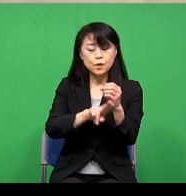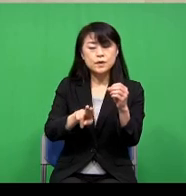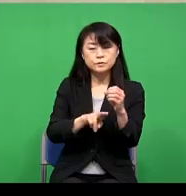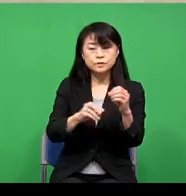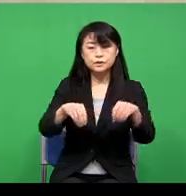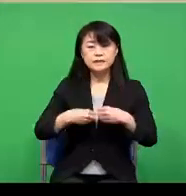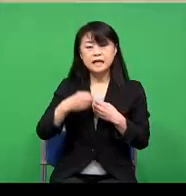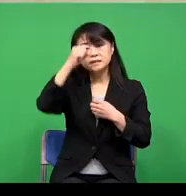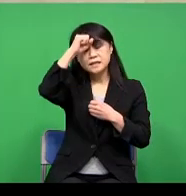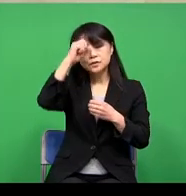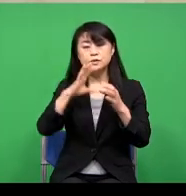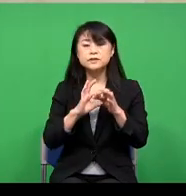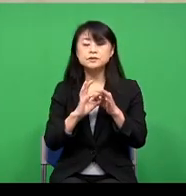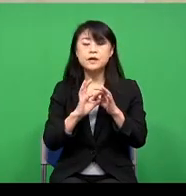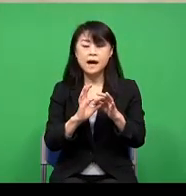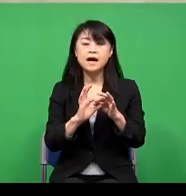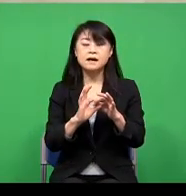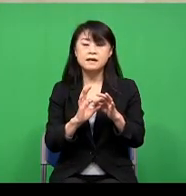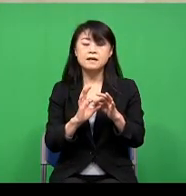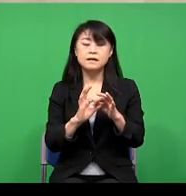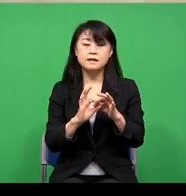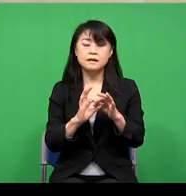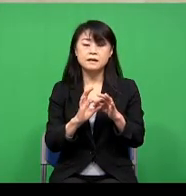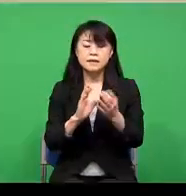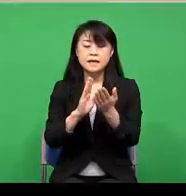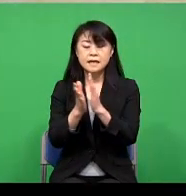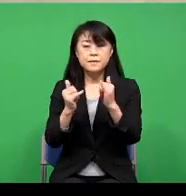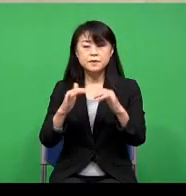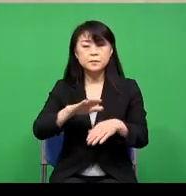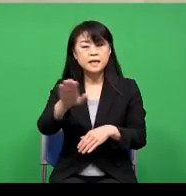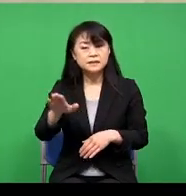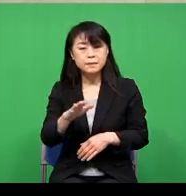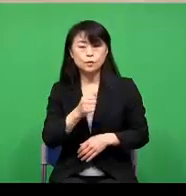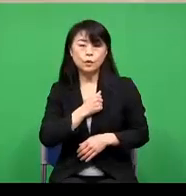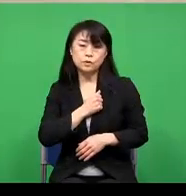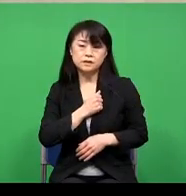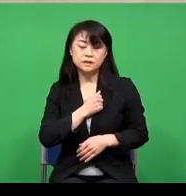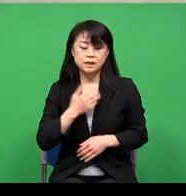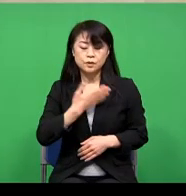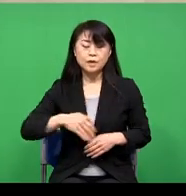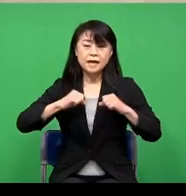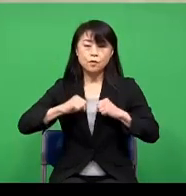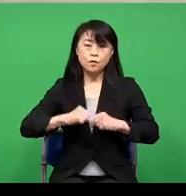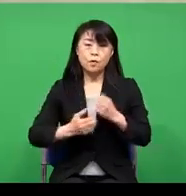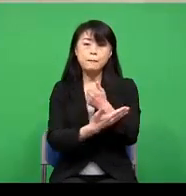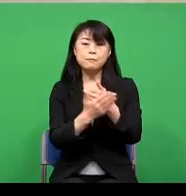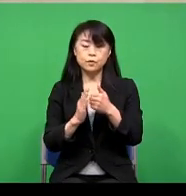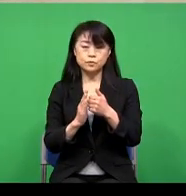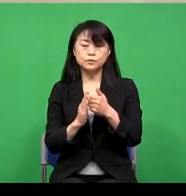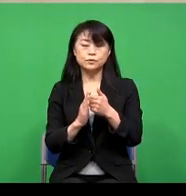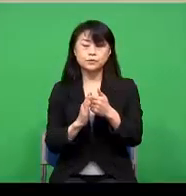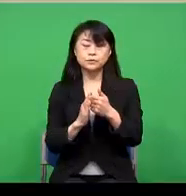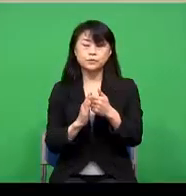あ、全力を挙げて取り組まなくちゃいけないと思いますし、まあ、同時にその新型コロナウイルス対策は徹底してやるんですけれ